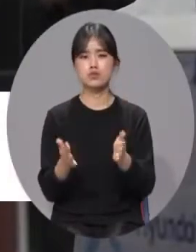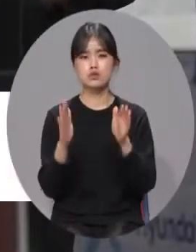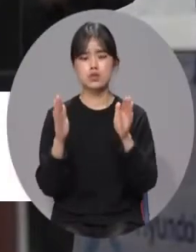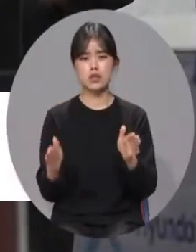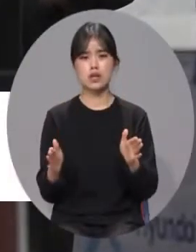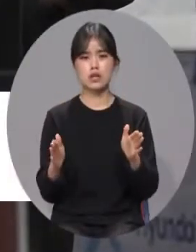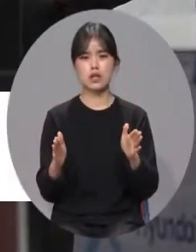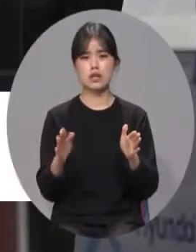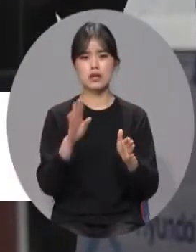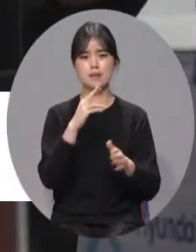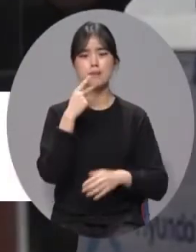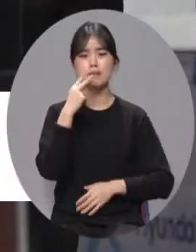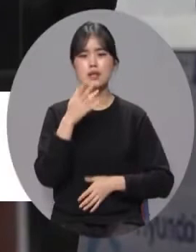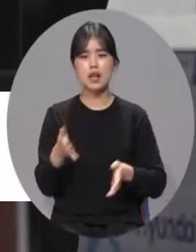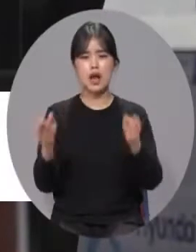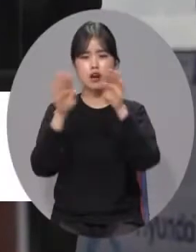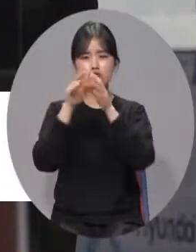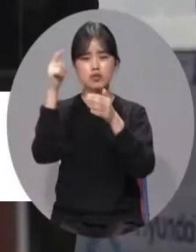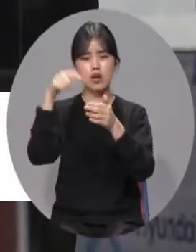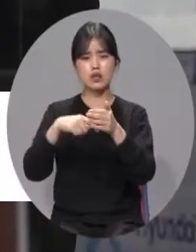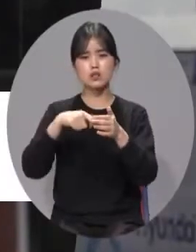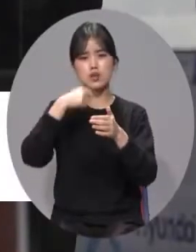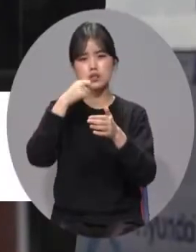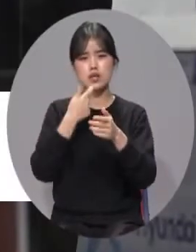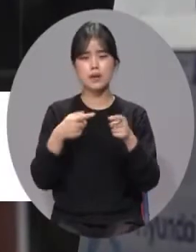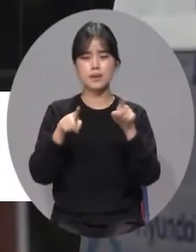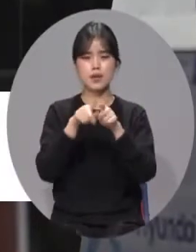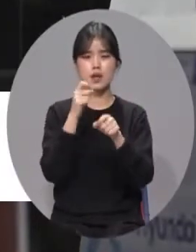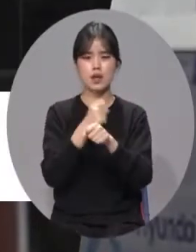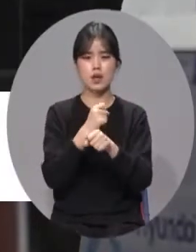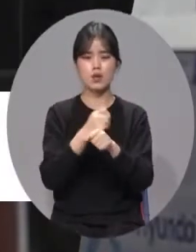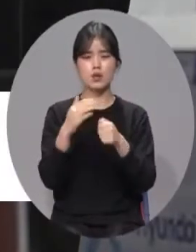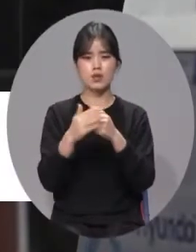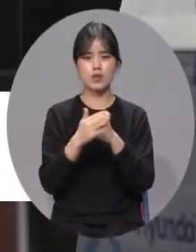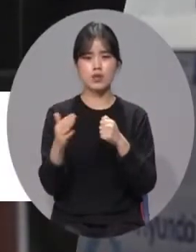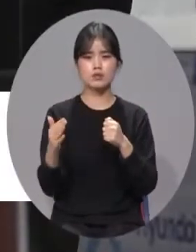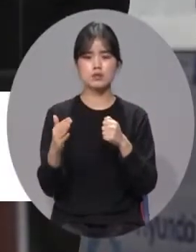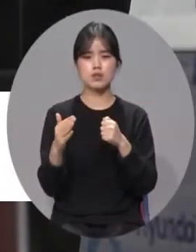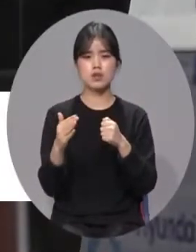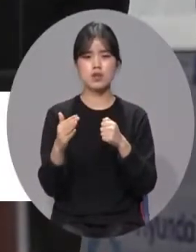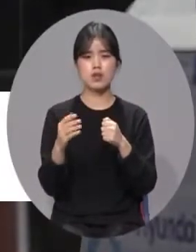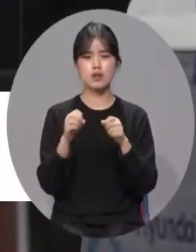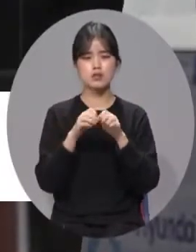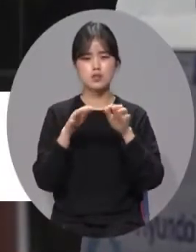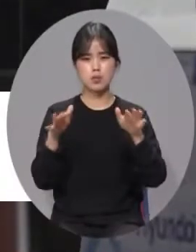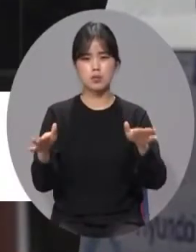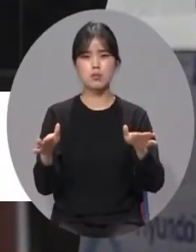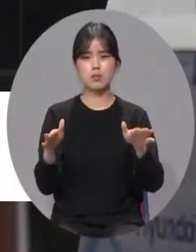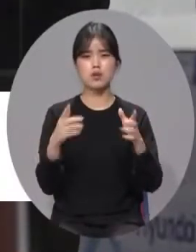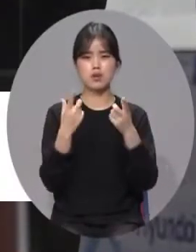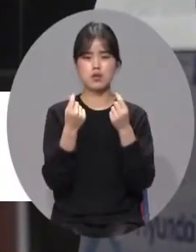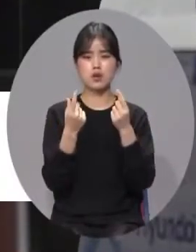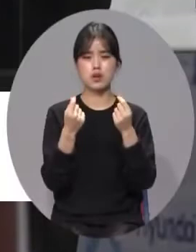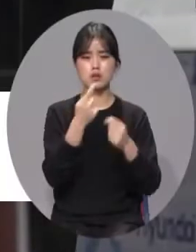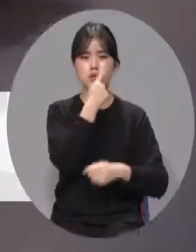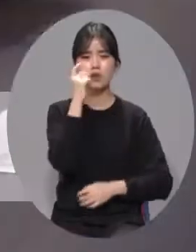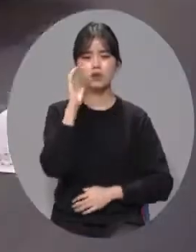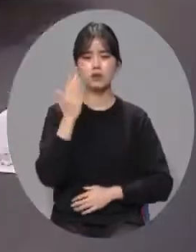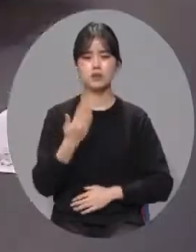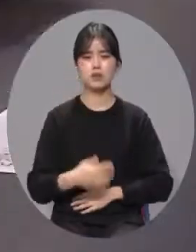비닐하우스 안에서 식사도 같이 하시고 함으로 해서 전파된 내용으로 파악이 되고 있습니다.